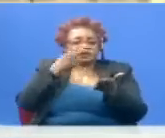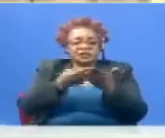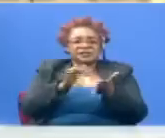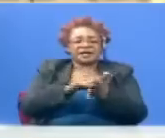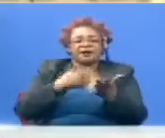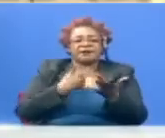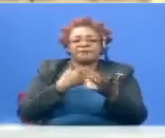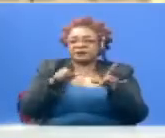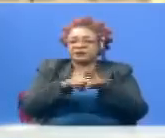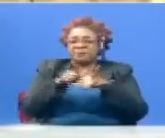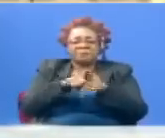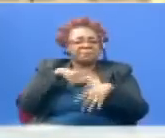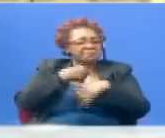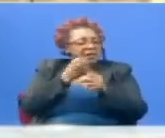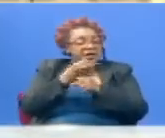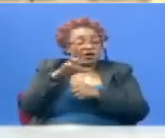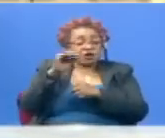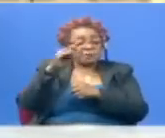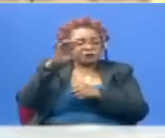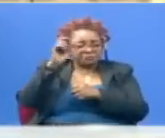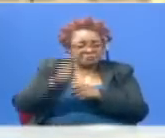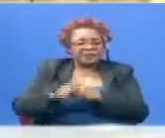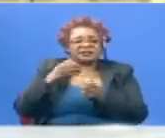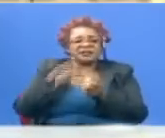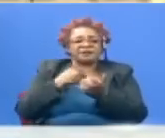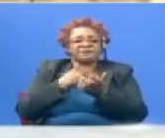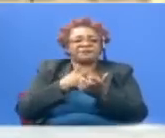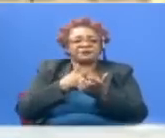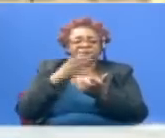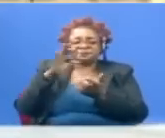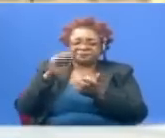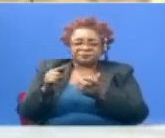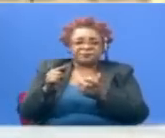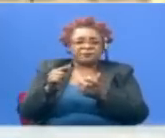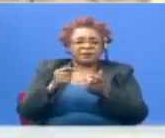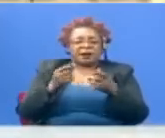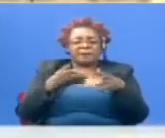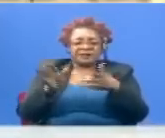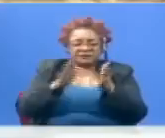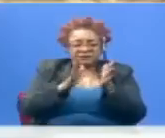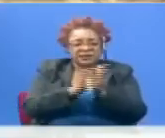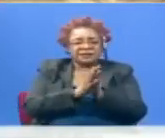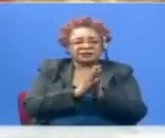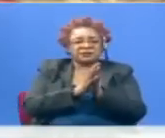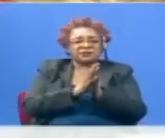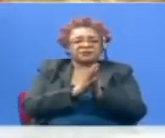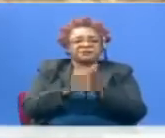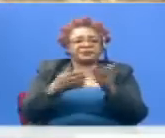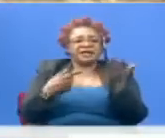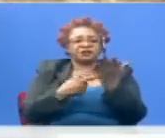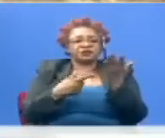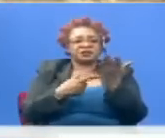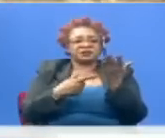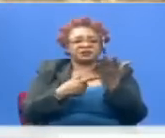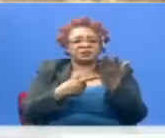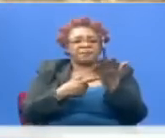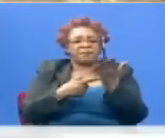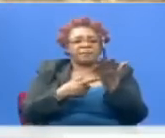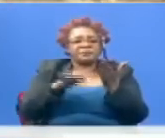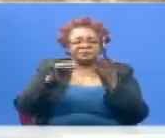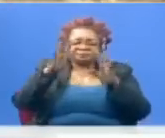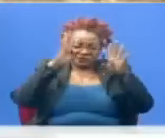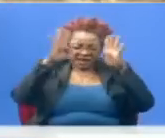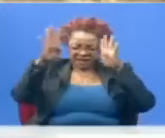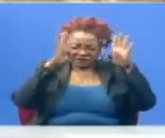because building a robot means you have to combine ICT, mechanics and electronics. Hii mambo zake za kuwa creative alianza